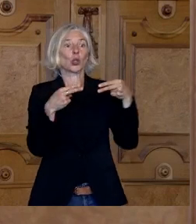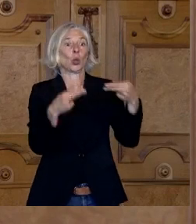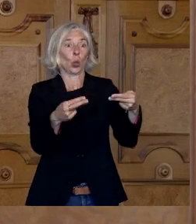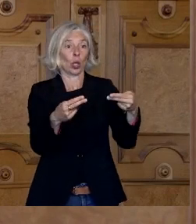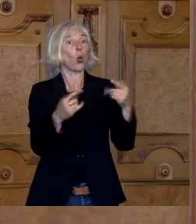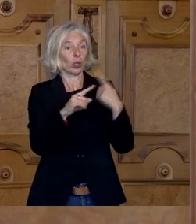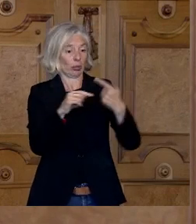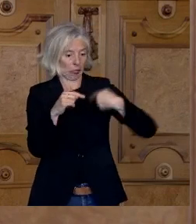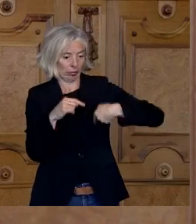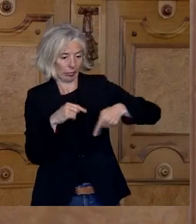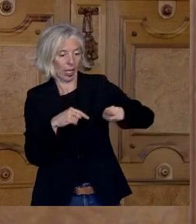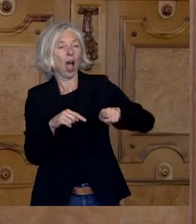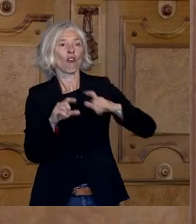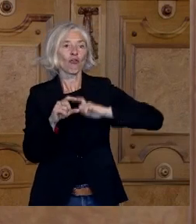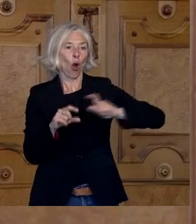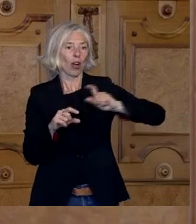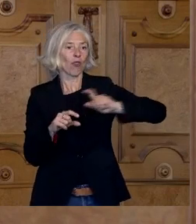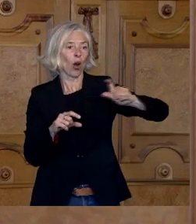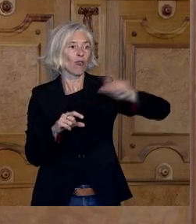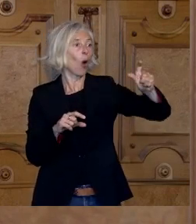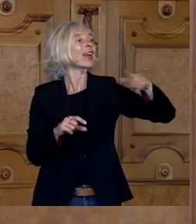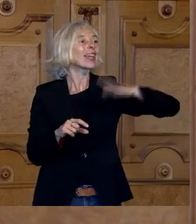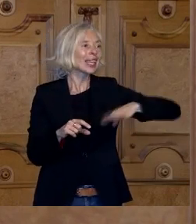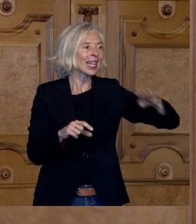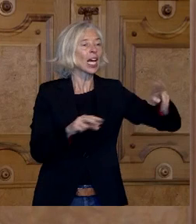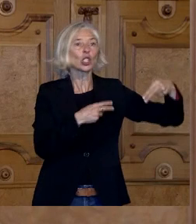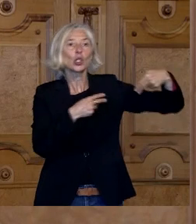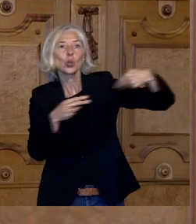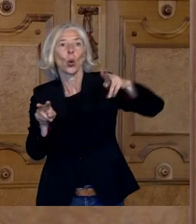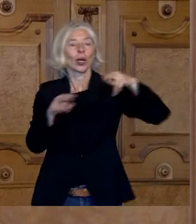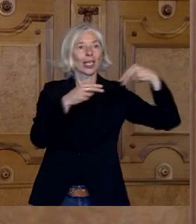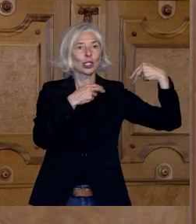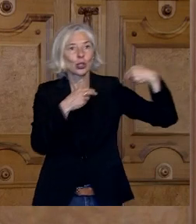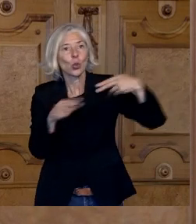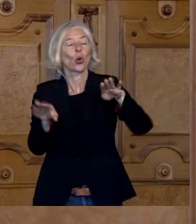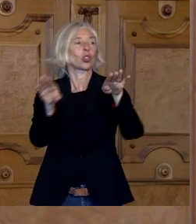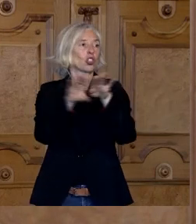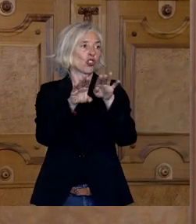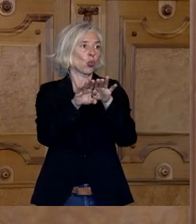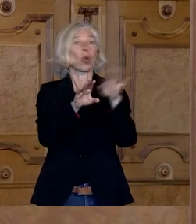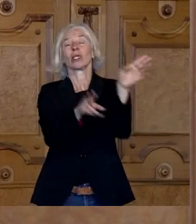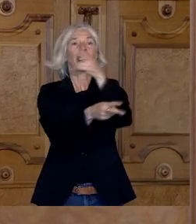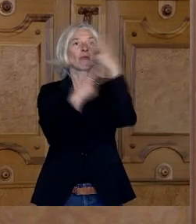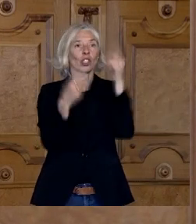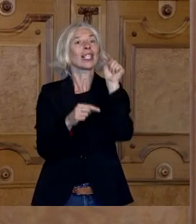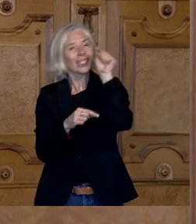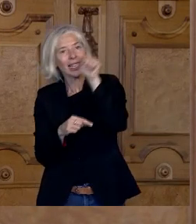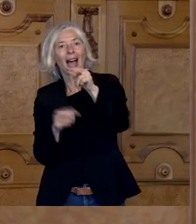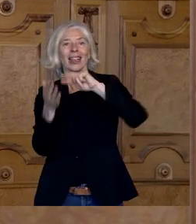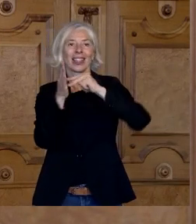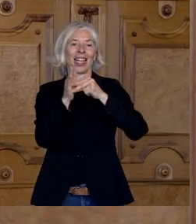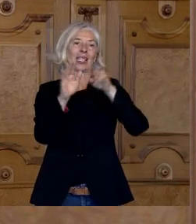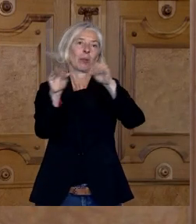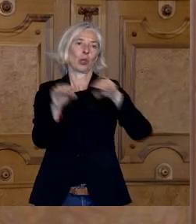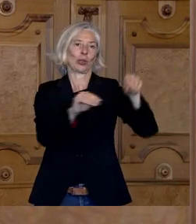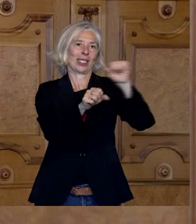Wochen werden immer mehr Schülerinnen und Schüler an den Schulen sein und dort auch die Möglichkeiten natürlich nutzen können. Weil ich hier dann auch